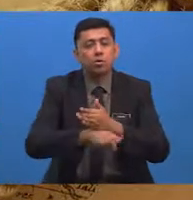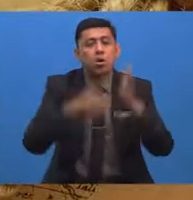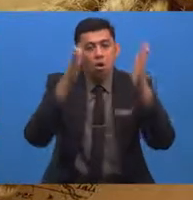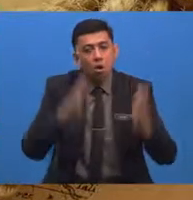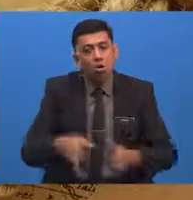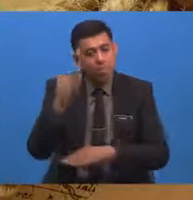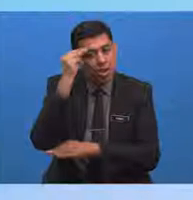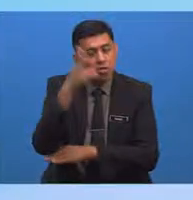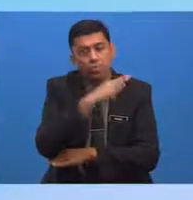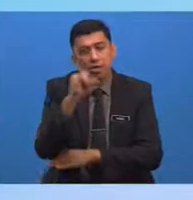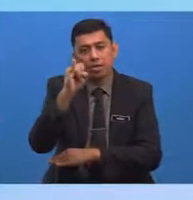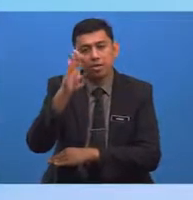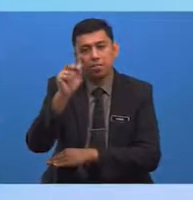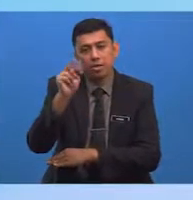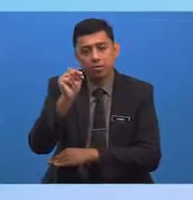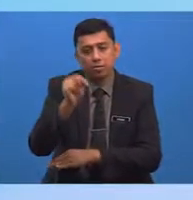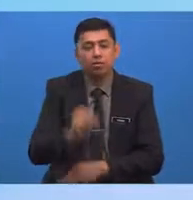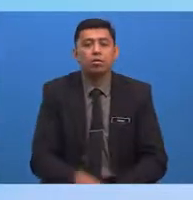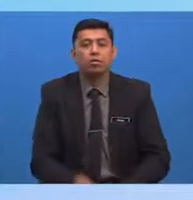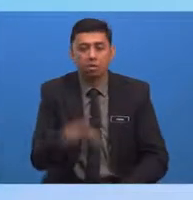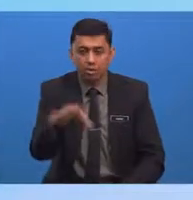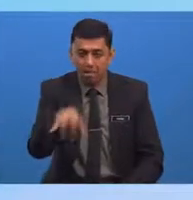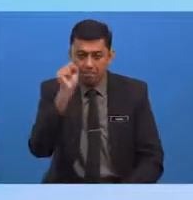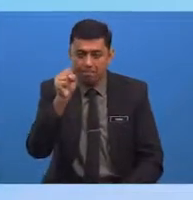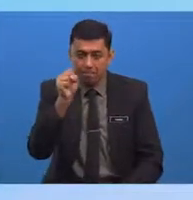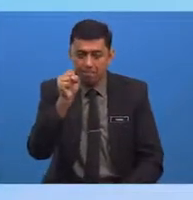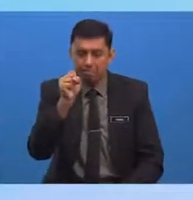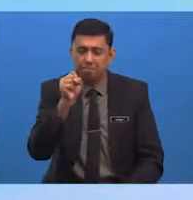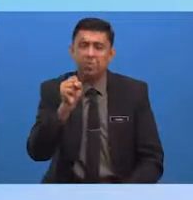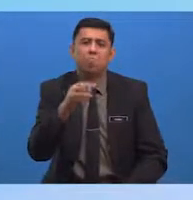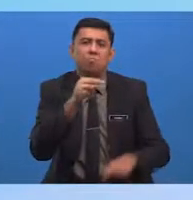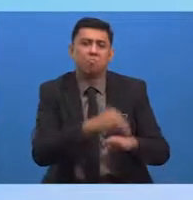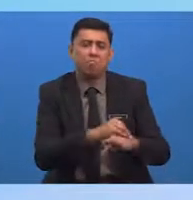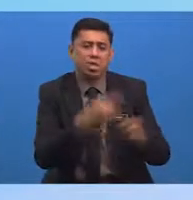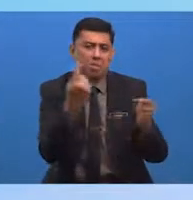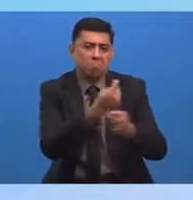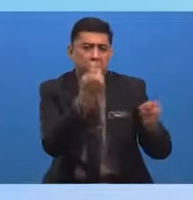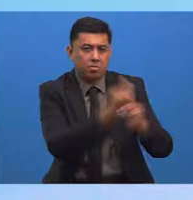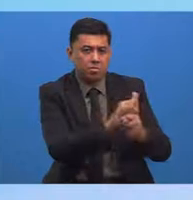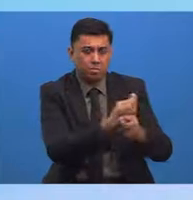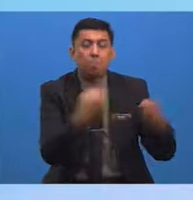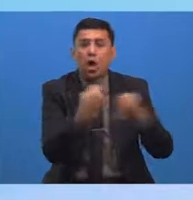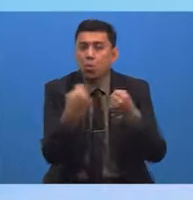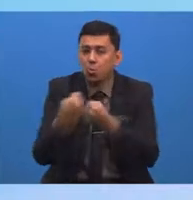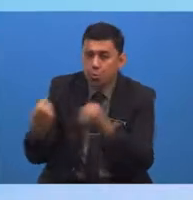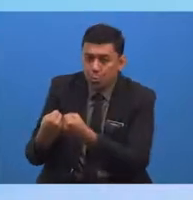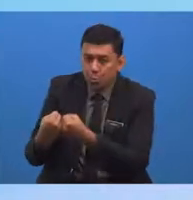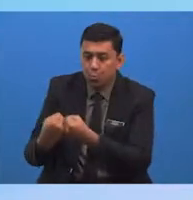orang Melayu dan Iban. James Brooke mengambil kesempatan daripada pertelingkahan yang wujud di